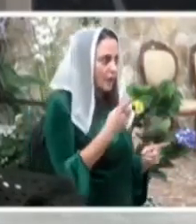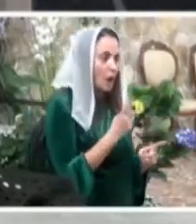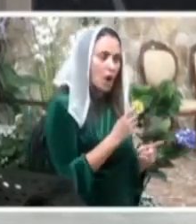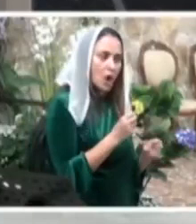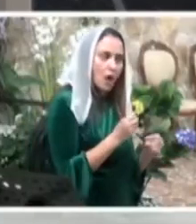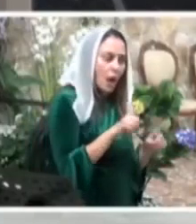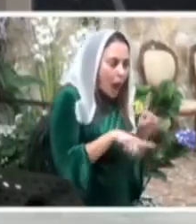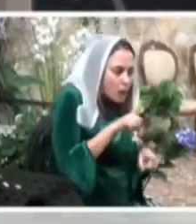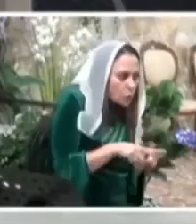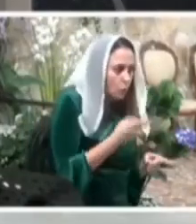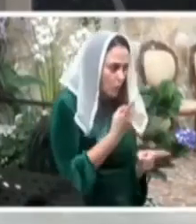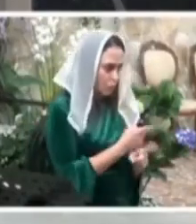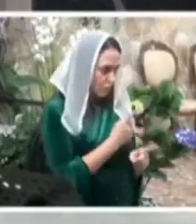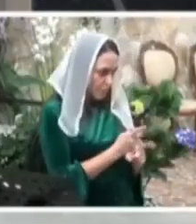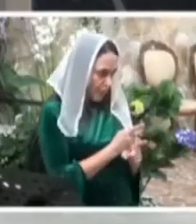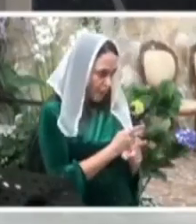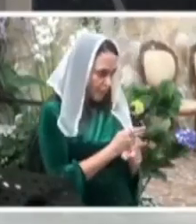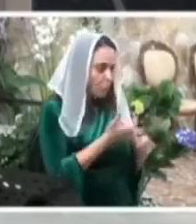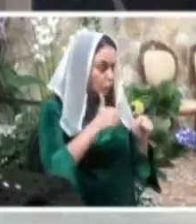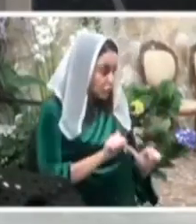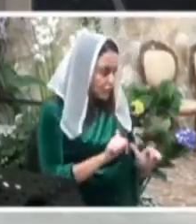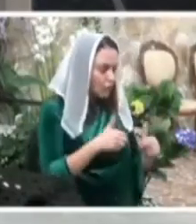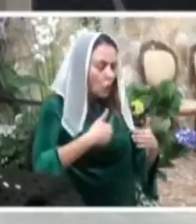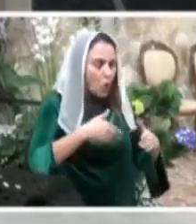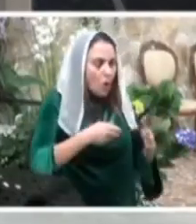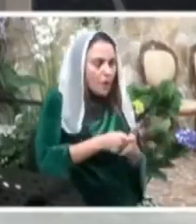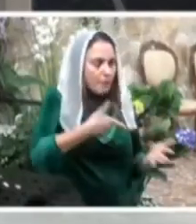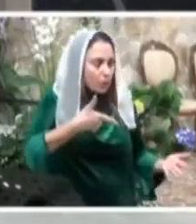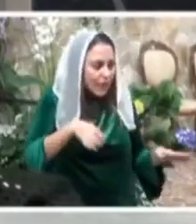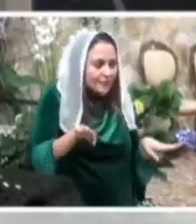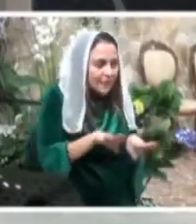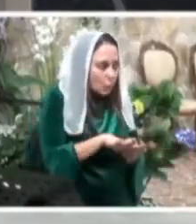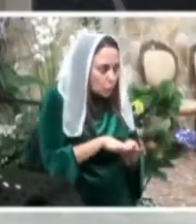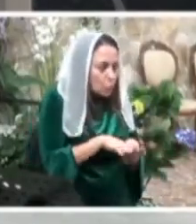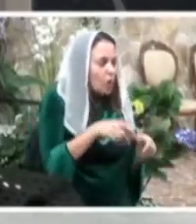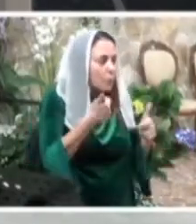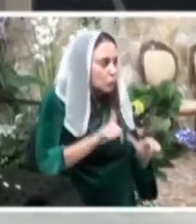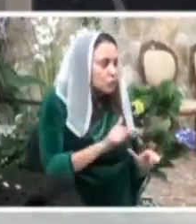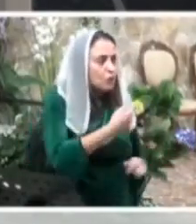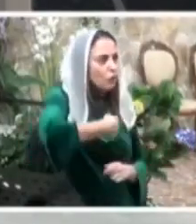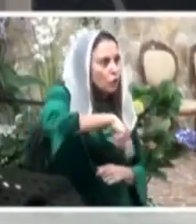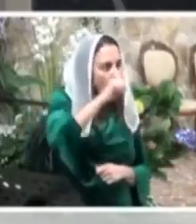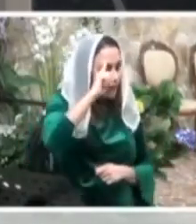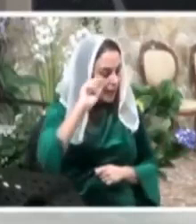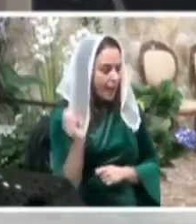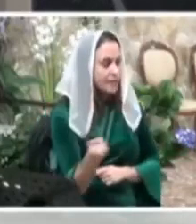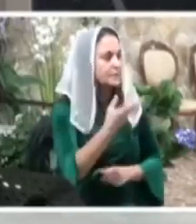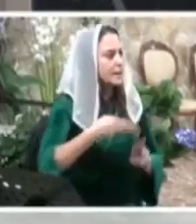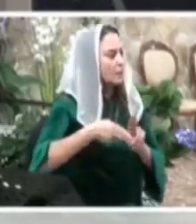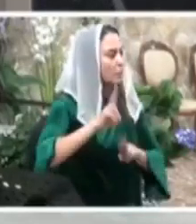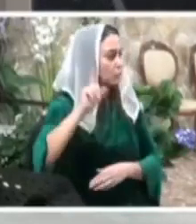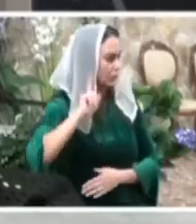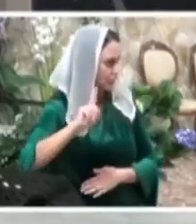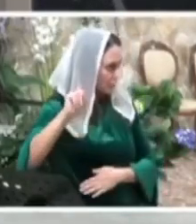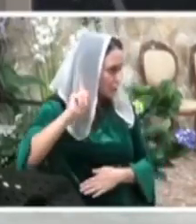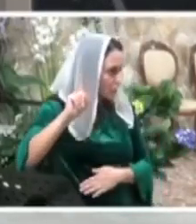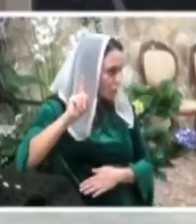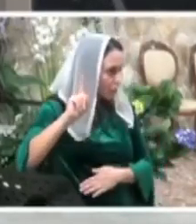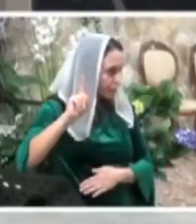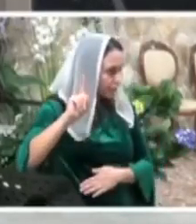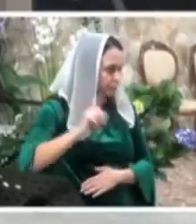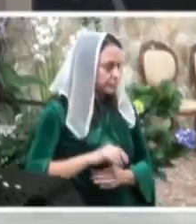riposo spirituale che si ottiene per la fede in